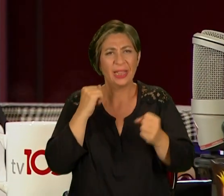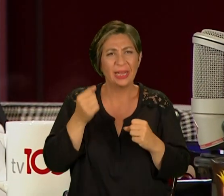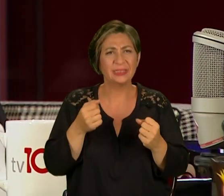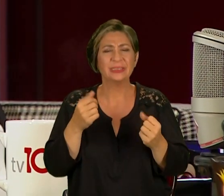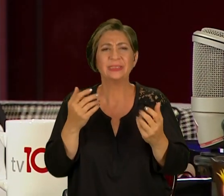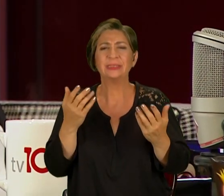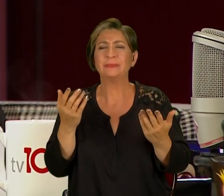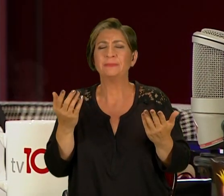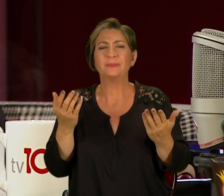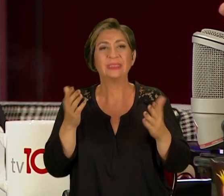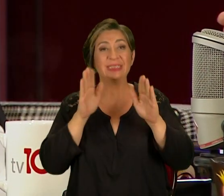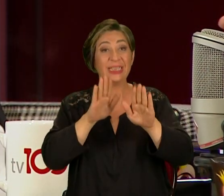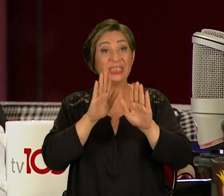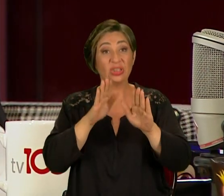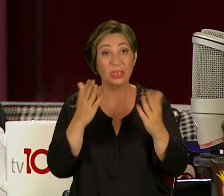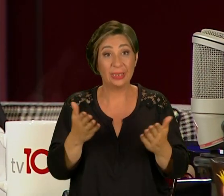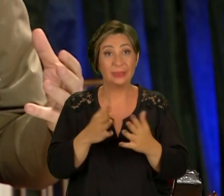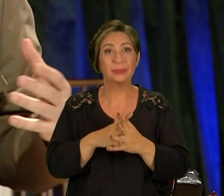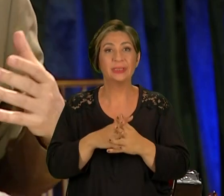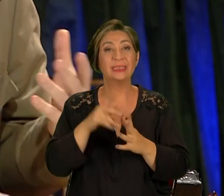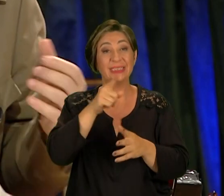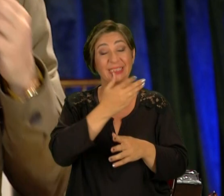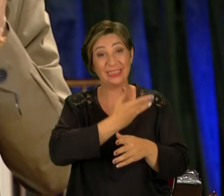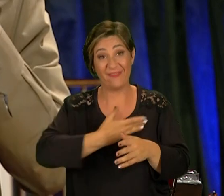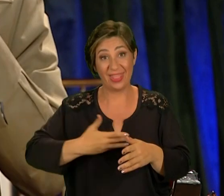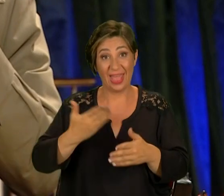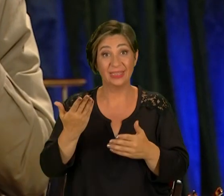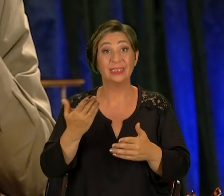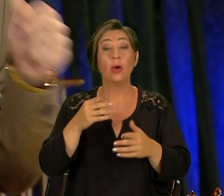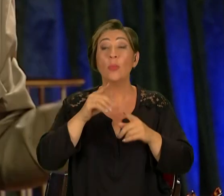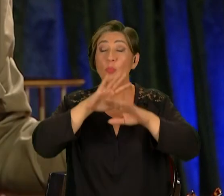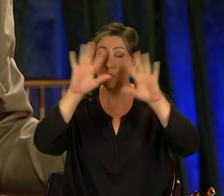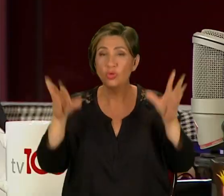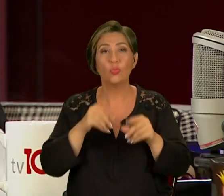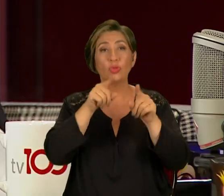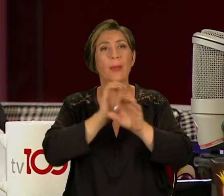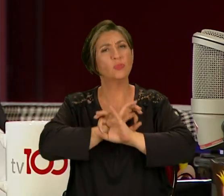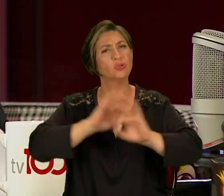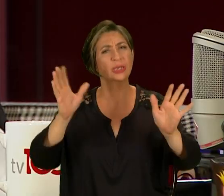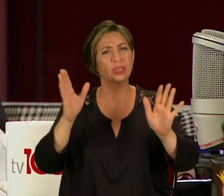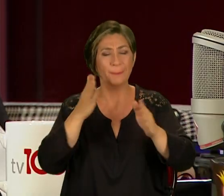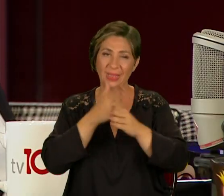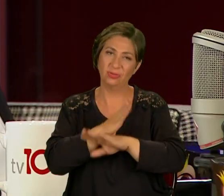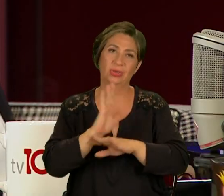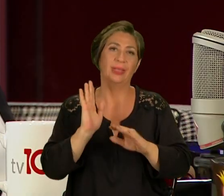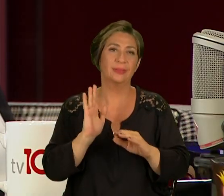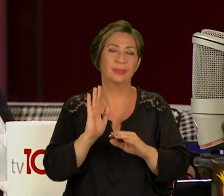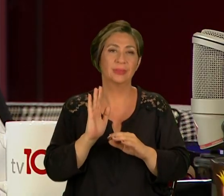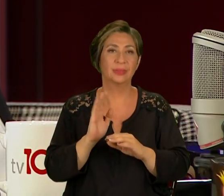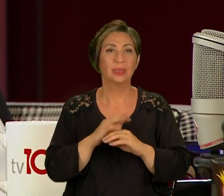ve destekçilerin, seni sevenler, bütün bunlar muhteşem gerçekten.